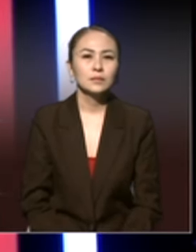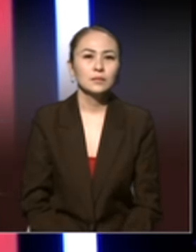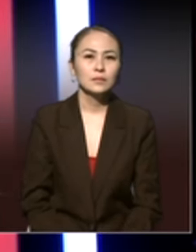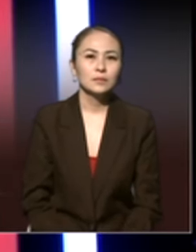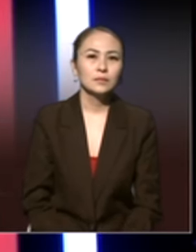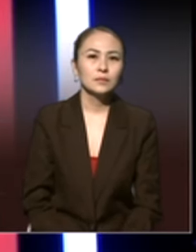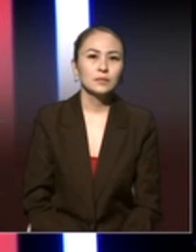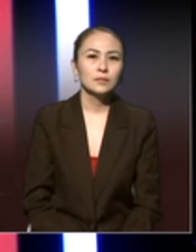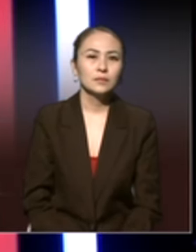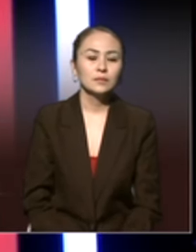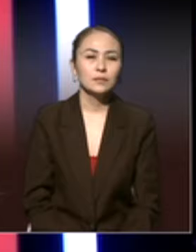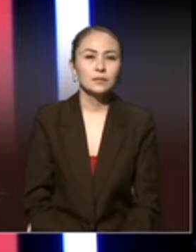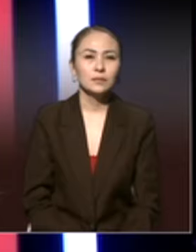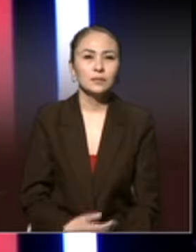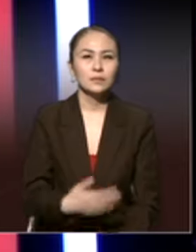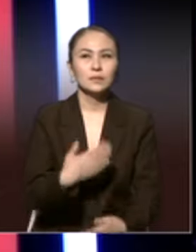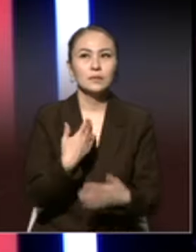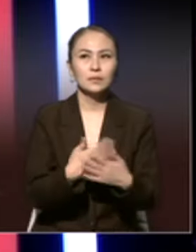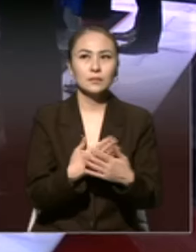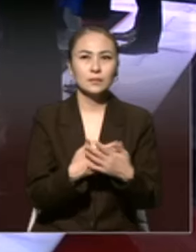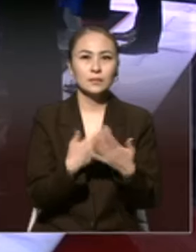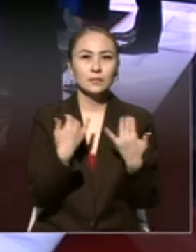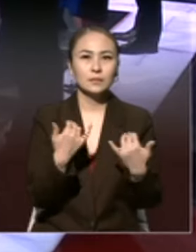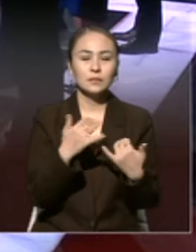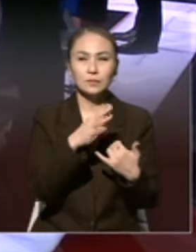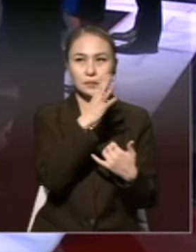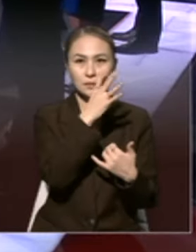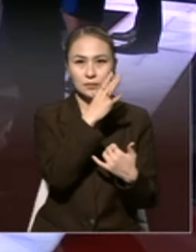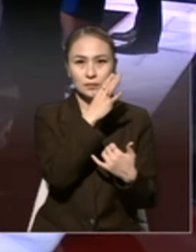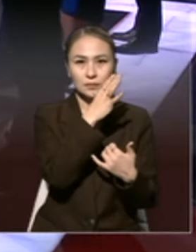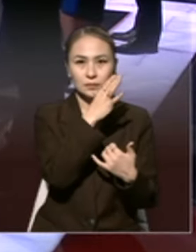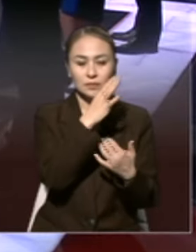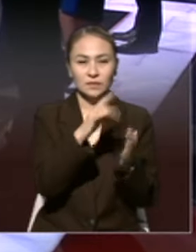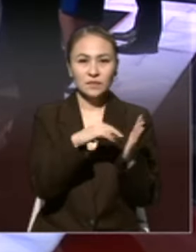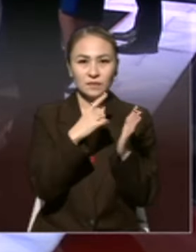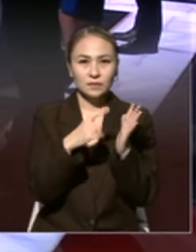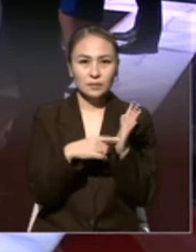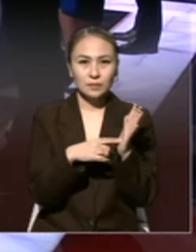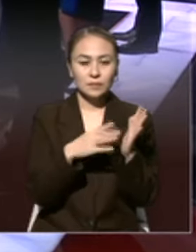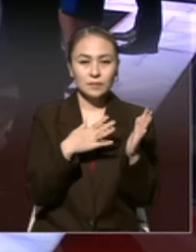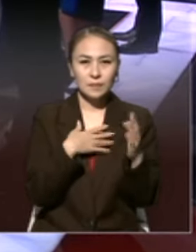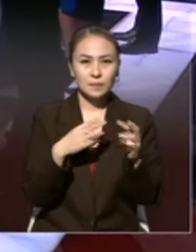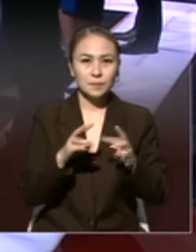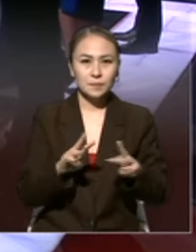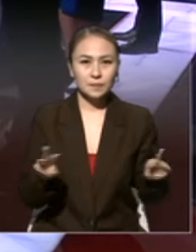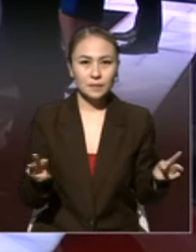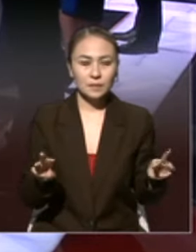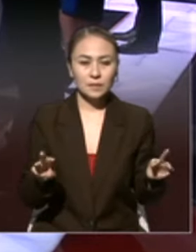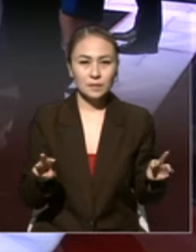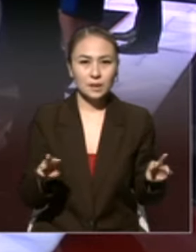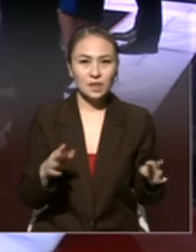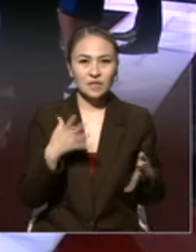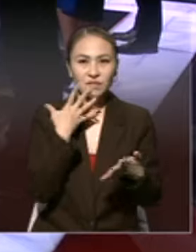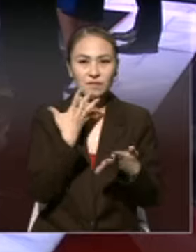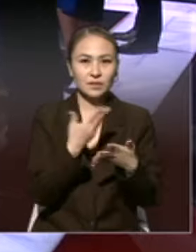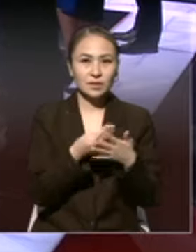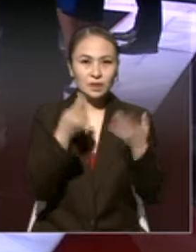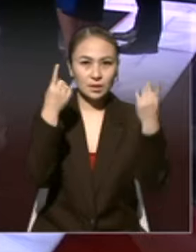енді біздің осы қазіргі жағдайға жатпайды, өйткені біздің министрлікте өзіміздің техника